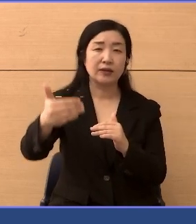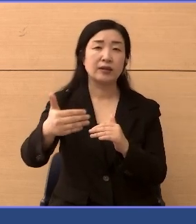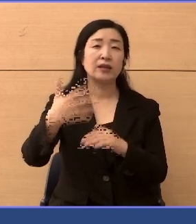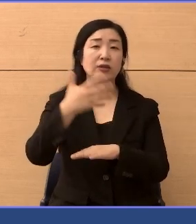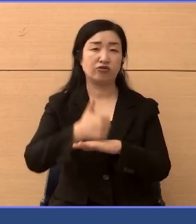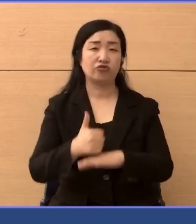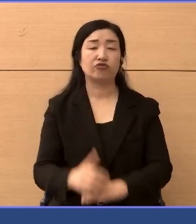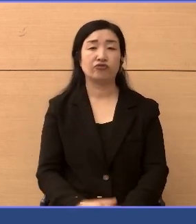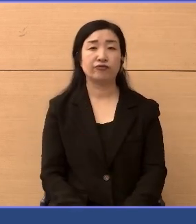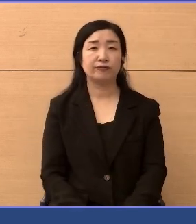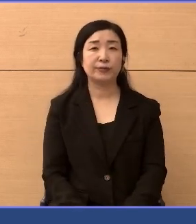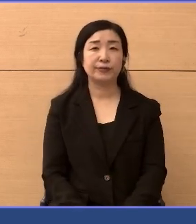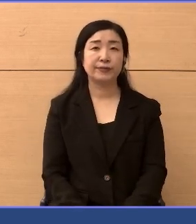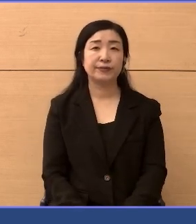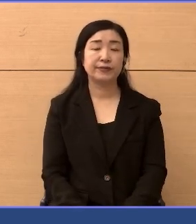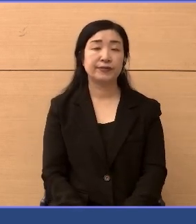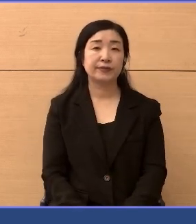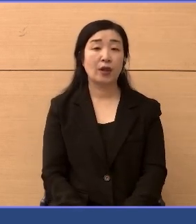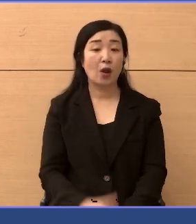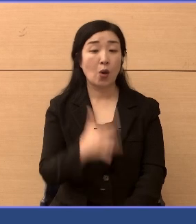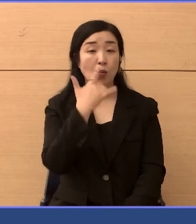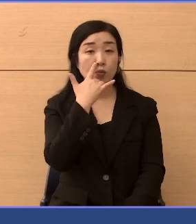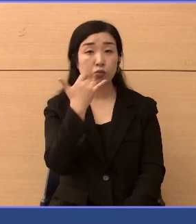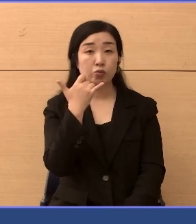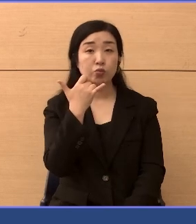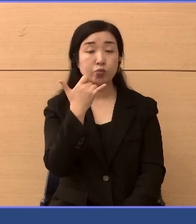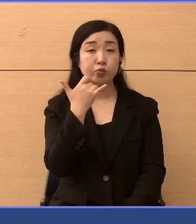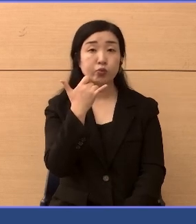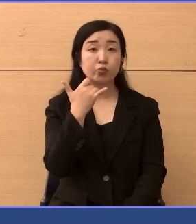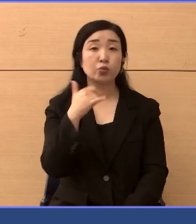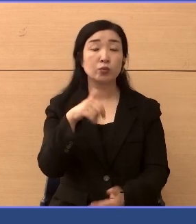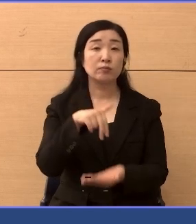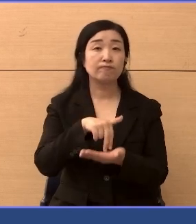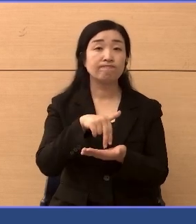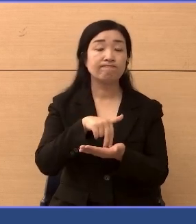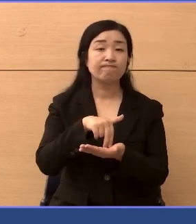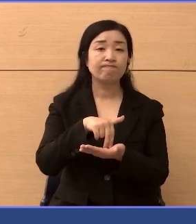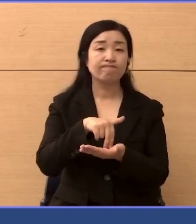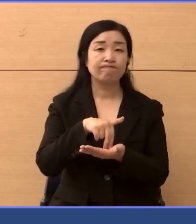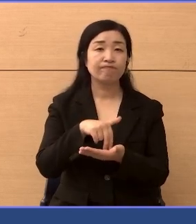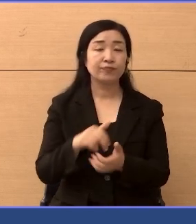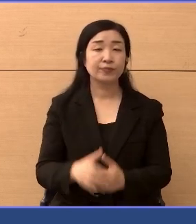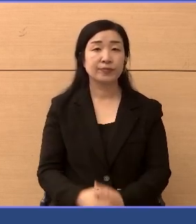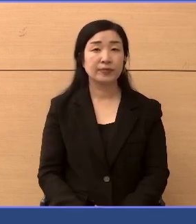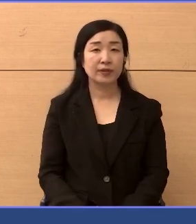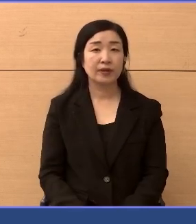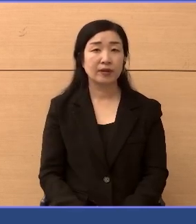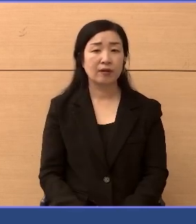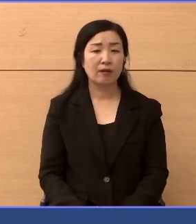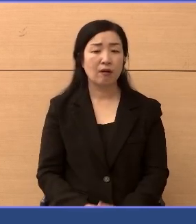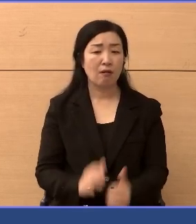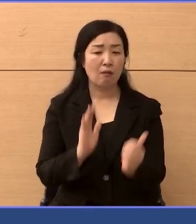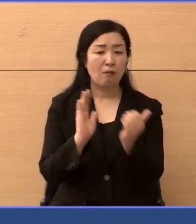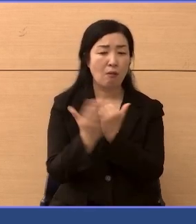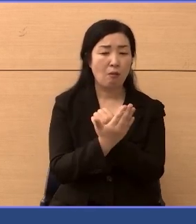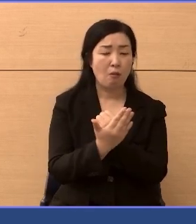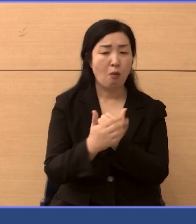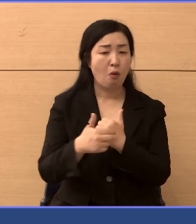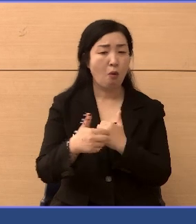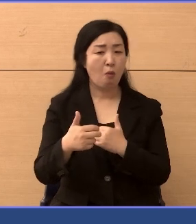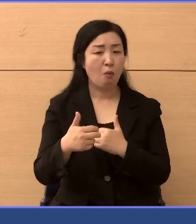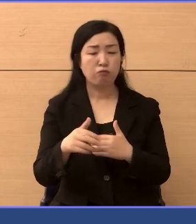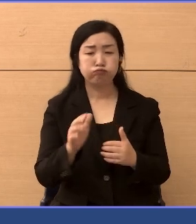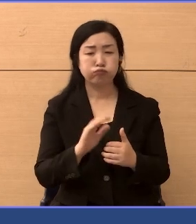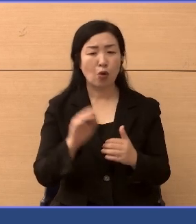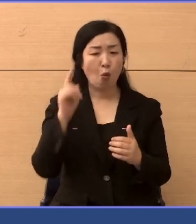have 그리고 respite care. 또한 Usually 부모 같은 because they're 경우에는 not 일단 completely trusting 레스피 that other 케어를 또 adults 받지 will take 않으려고 할 때가 care of 있습니다. their 다른